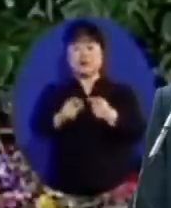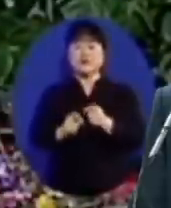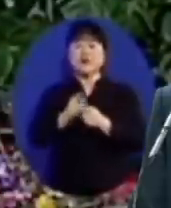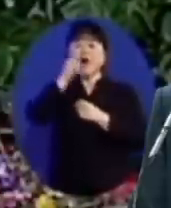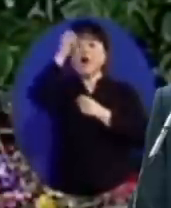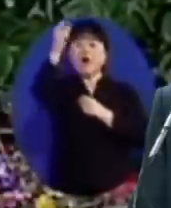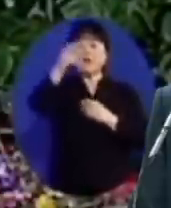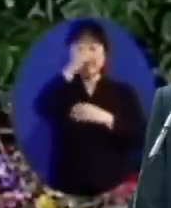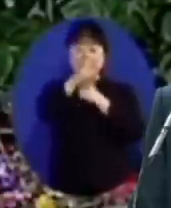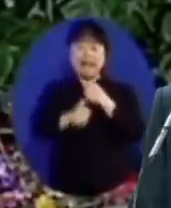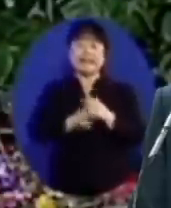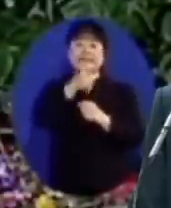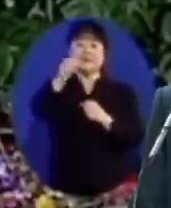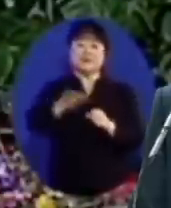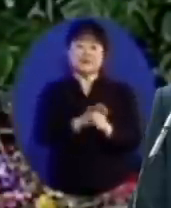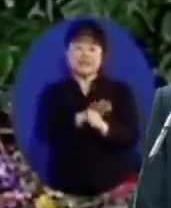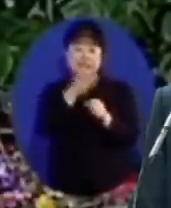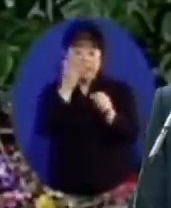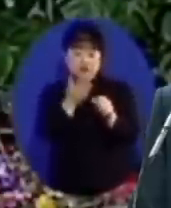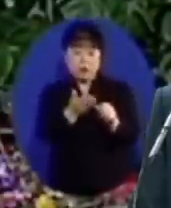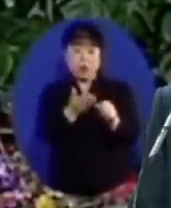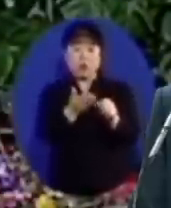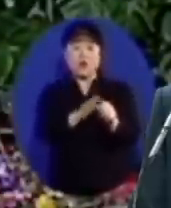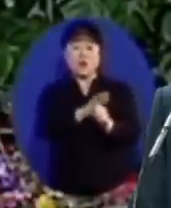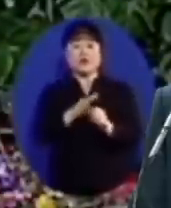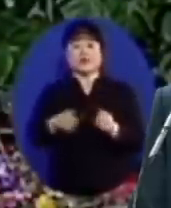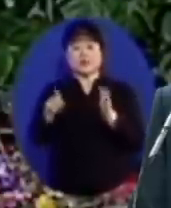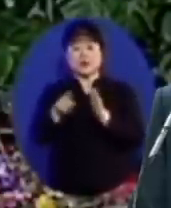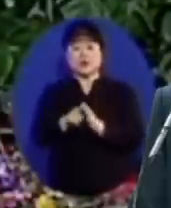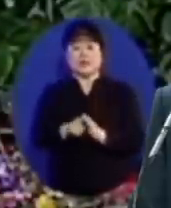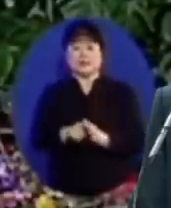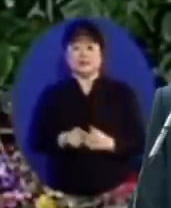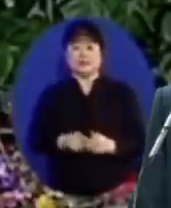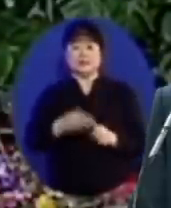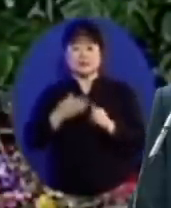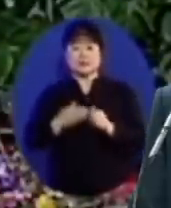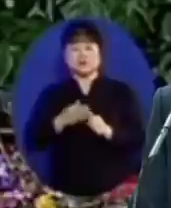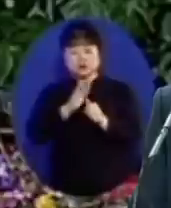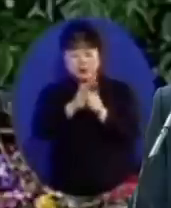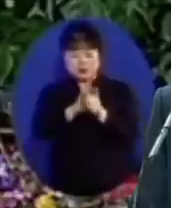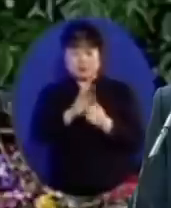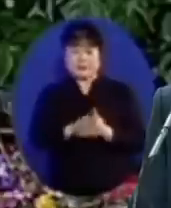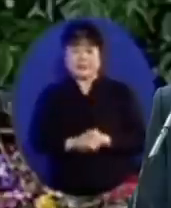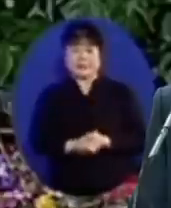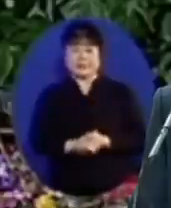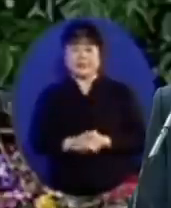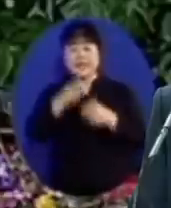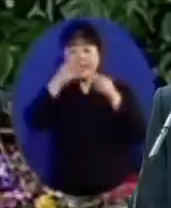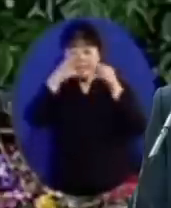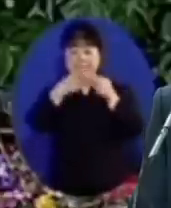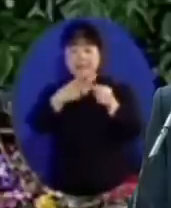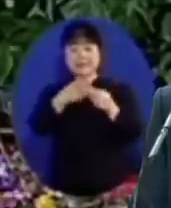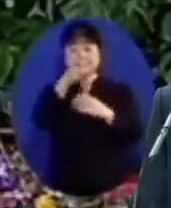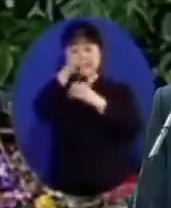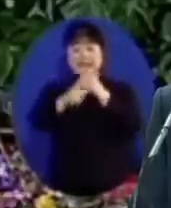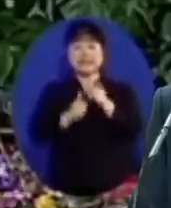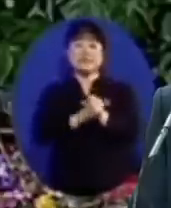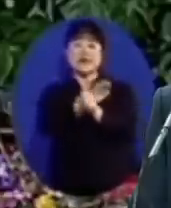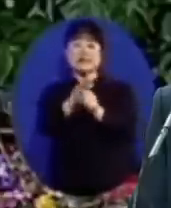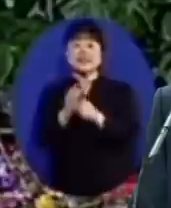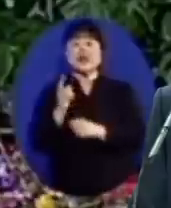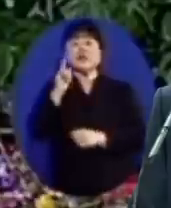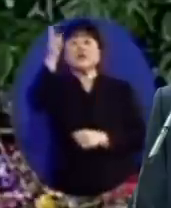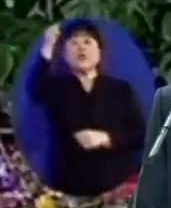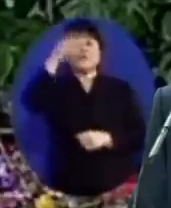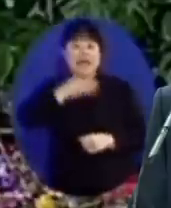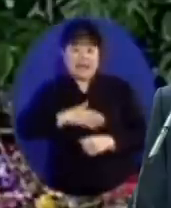영원히 하나님은 우리를 사랑하시고 우리를 본념하시고 권장하시는 것입니다. 셋째로 하나님의 사랑의 높이를